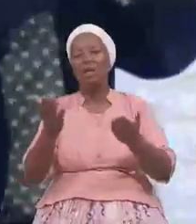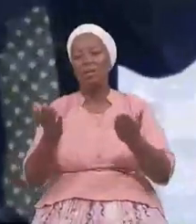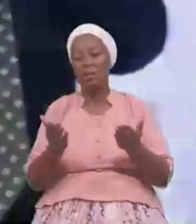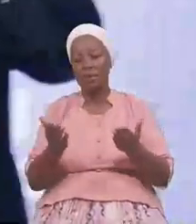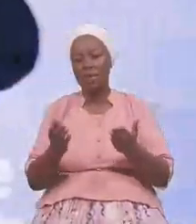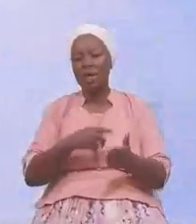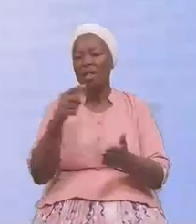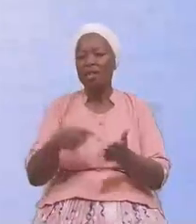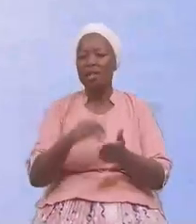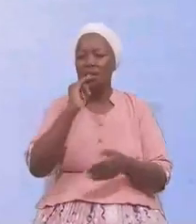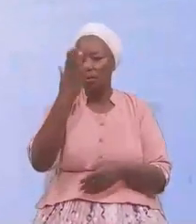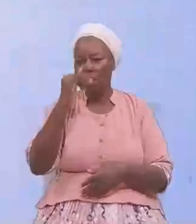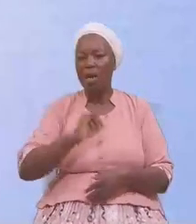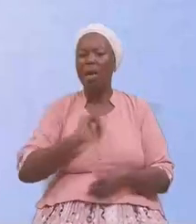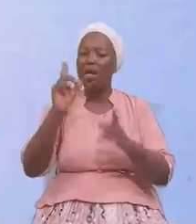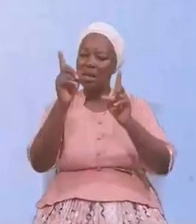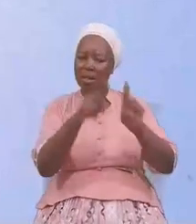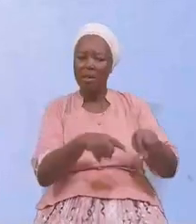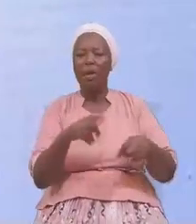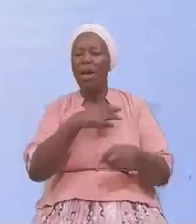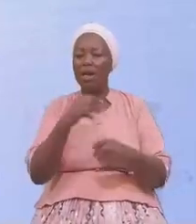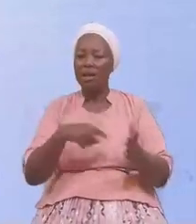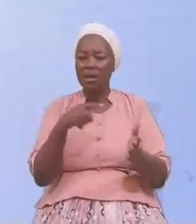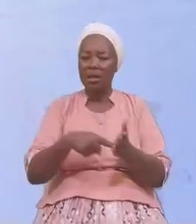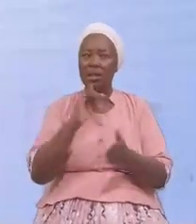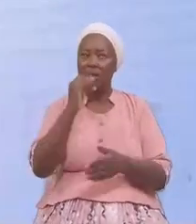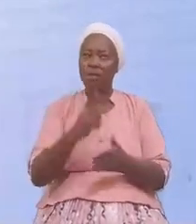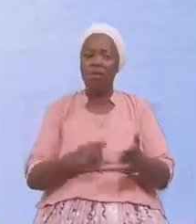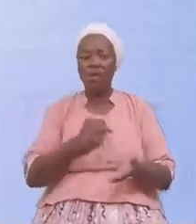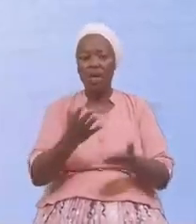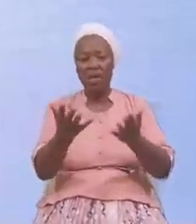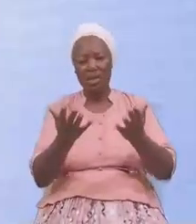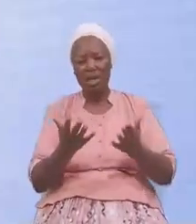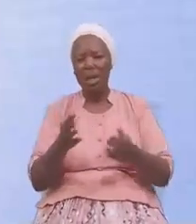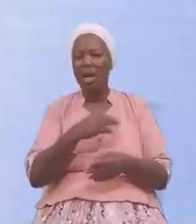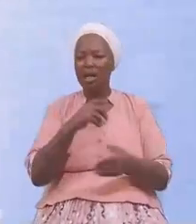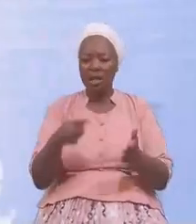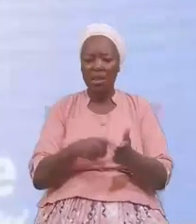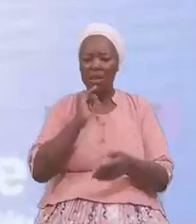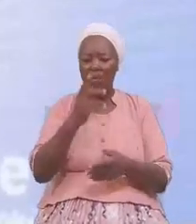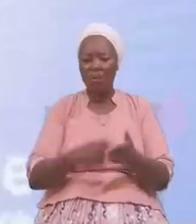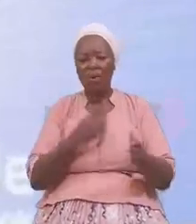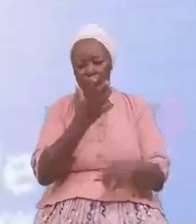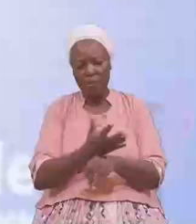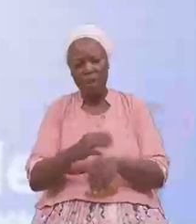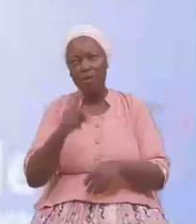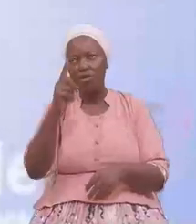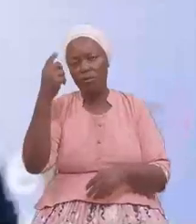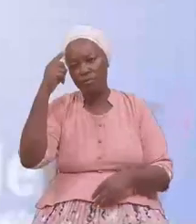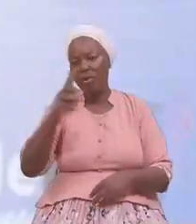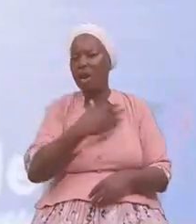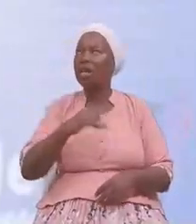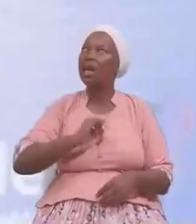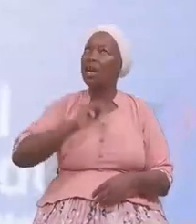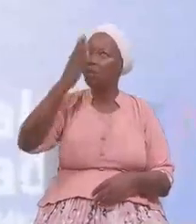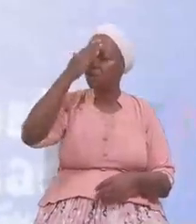venu. Voici ce que je désire. Voici ce que je plaide. Et je sais que